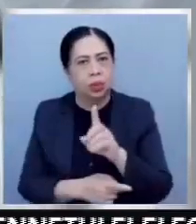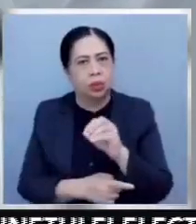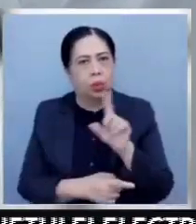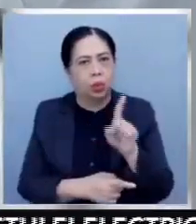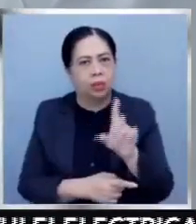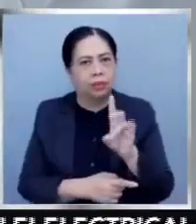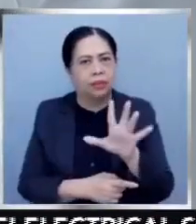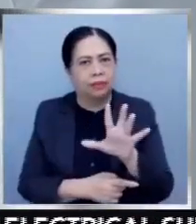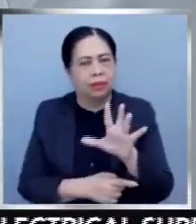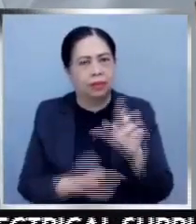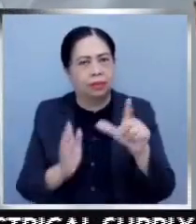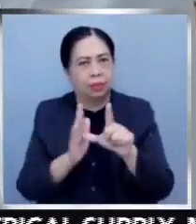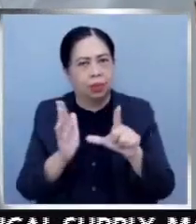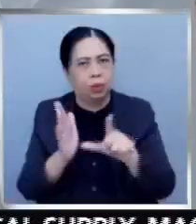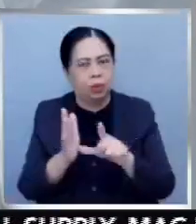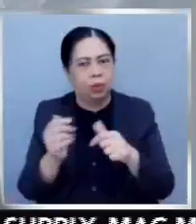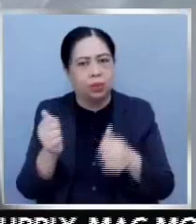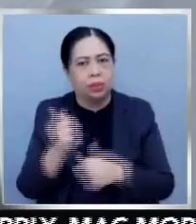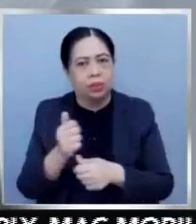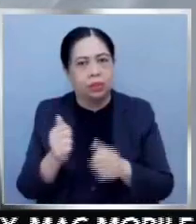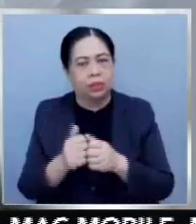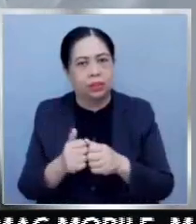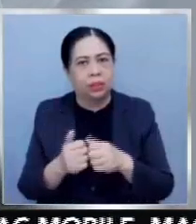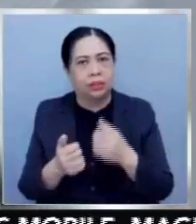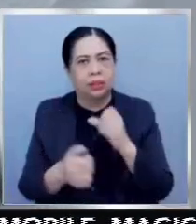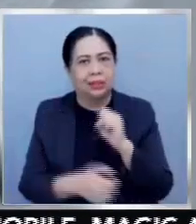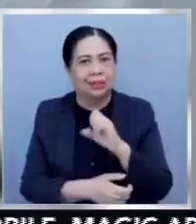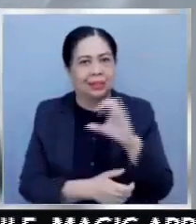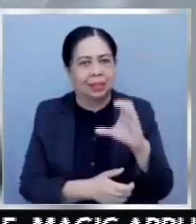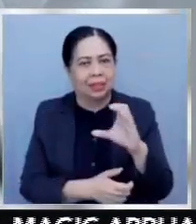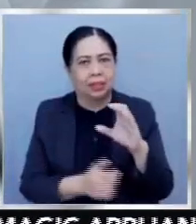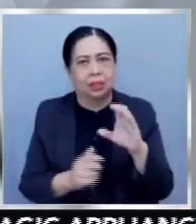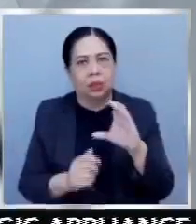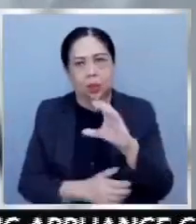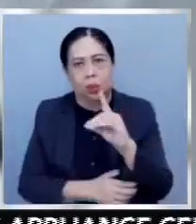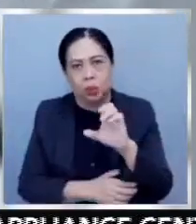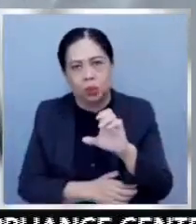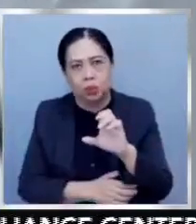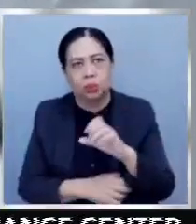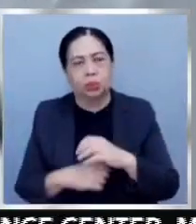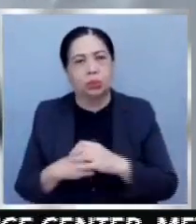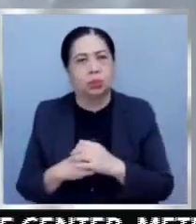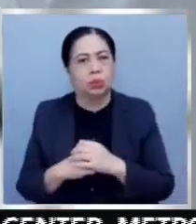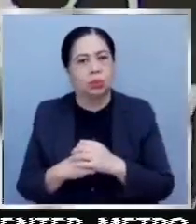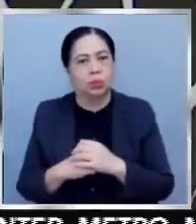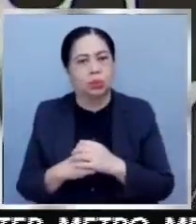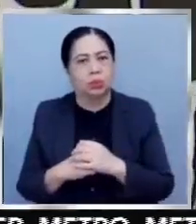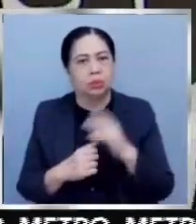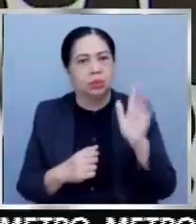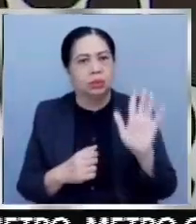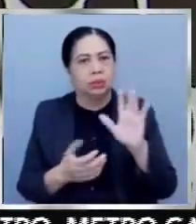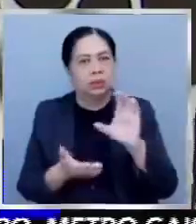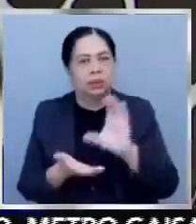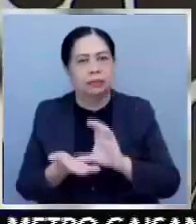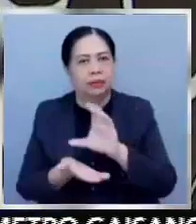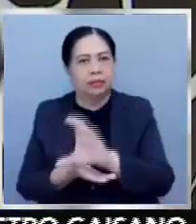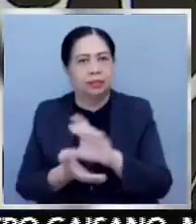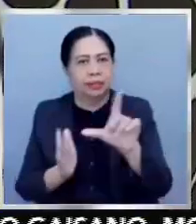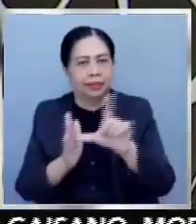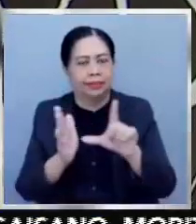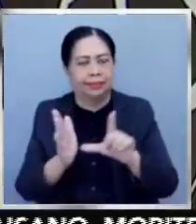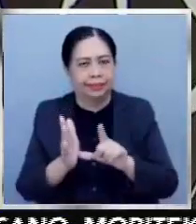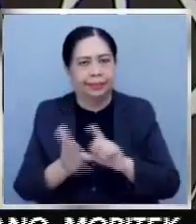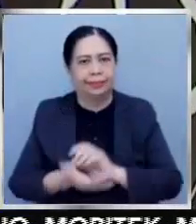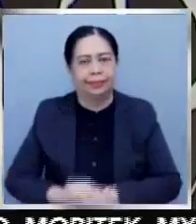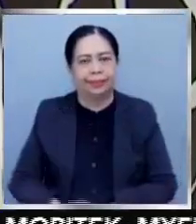time, under Securities Regulation Code, doon sa ating Investment Act. Para sa GMA Integrated